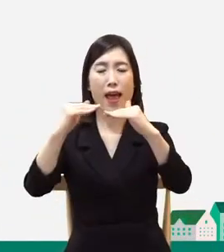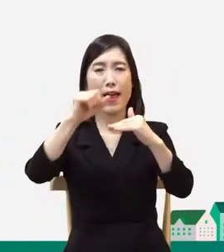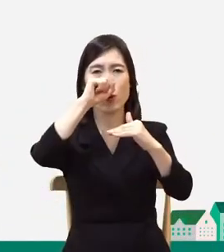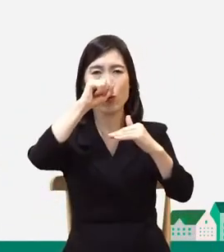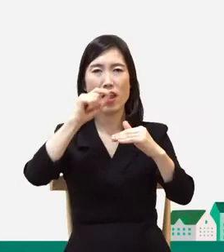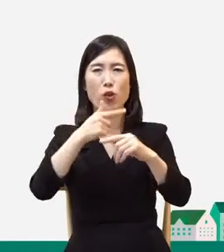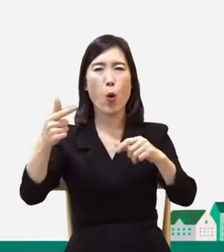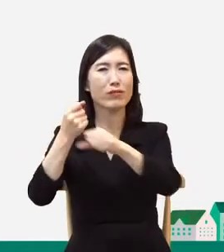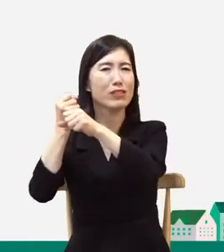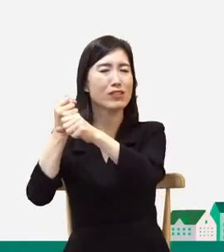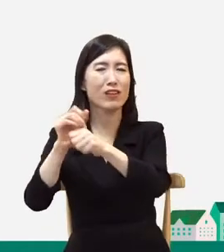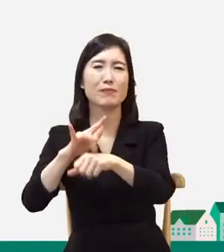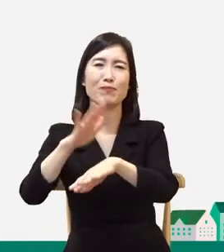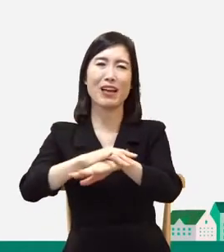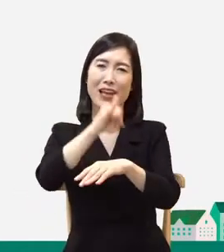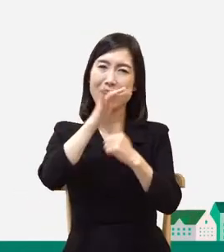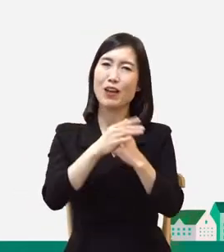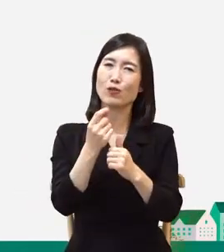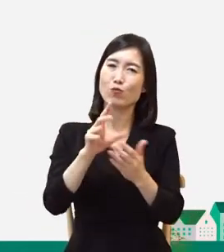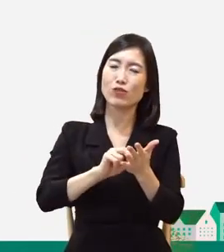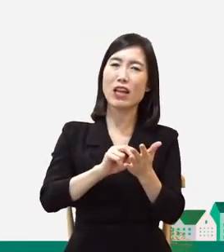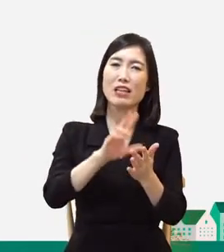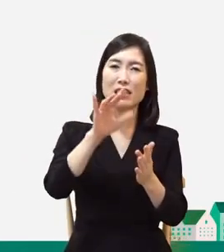다음 페이지 넘겨주세요. 더불어